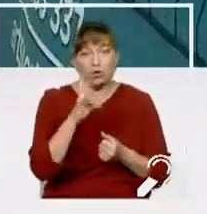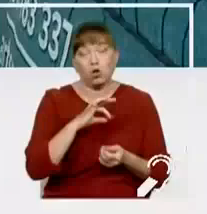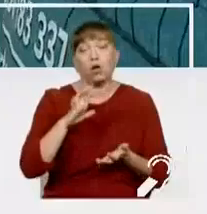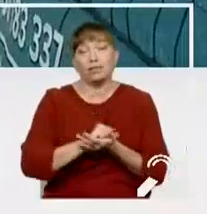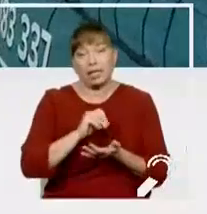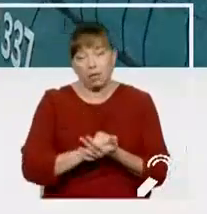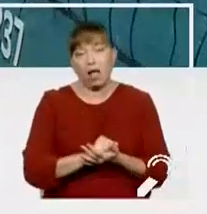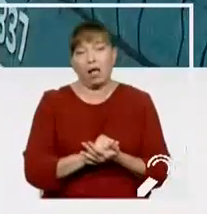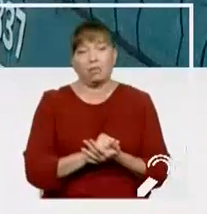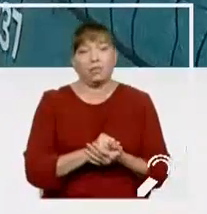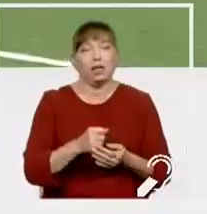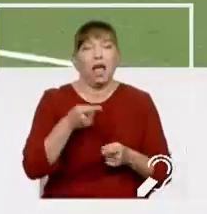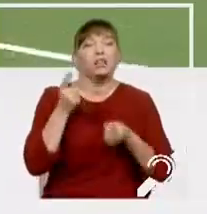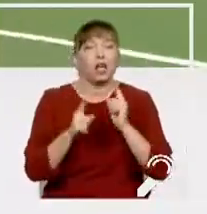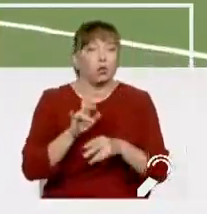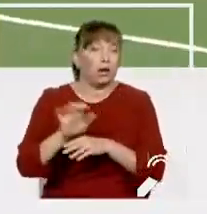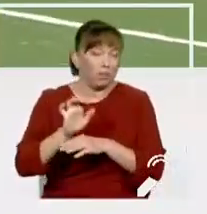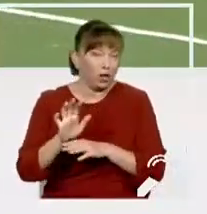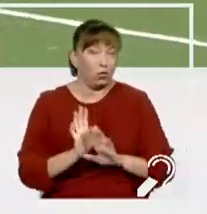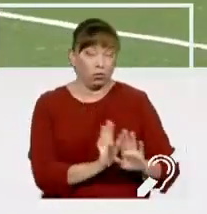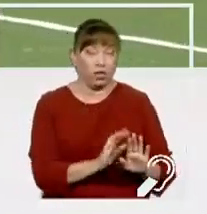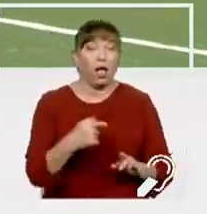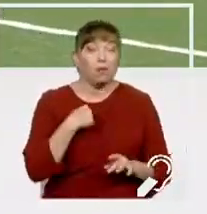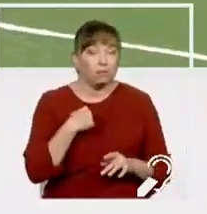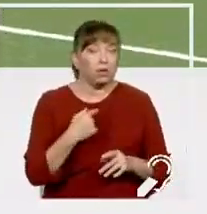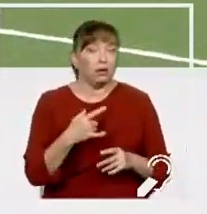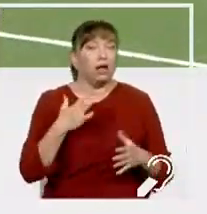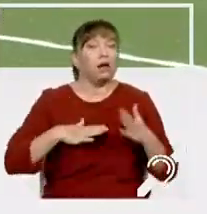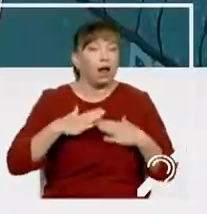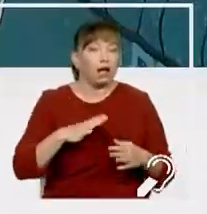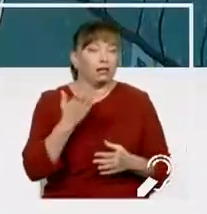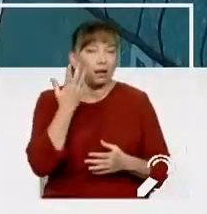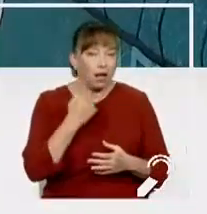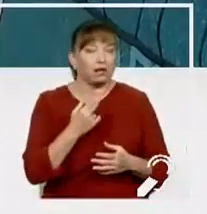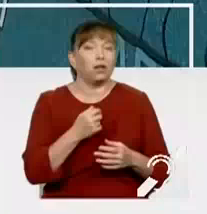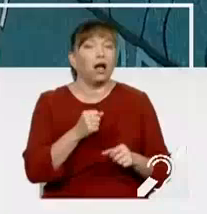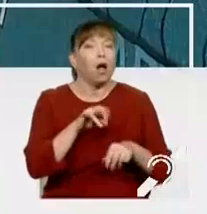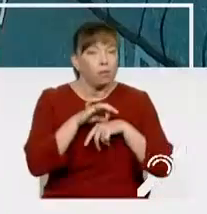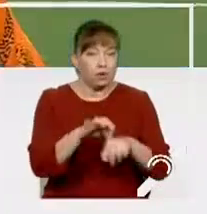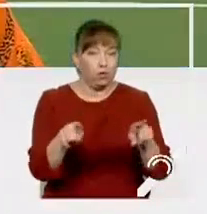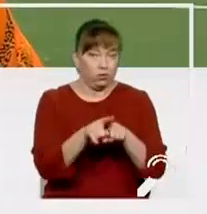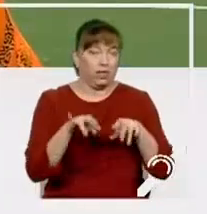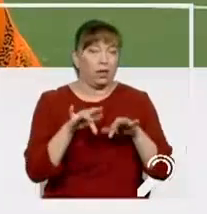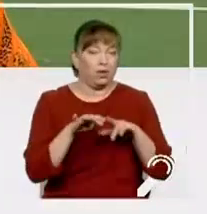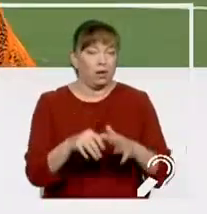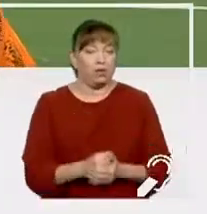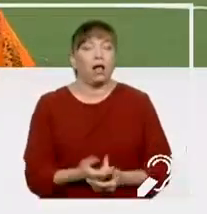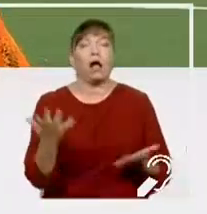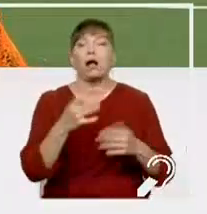cu produse naturale. Suntem bucuroși când se mai fac așa eveniment.